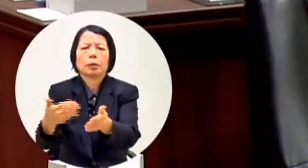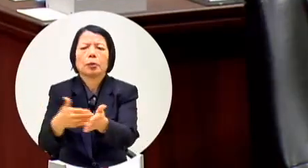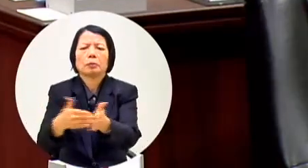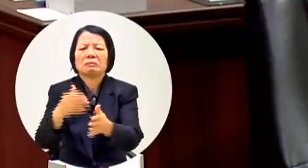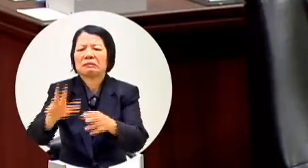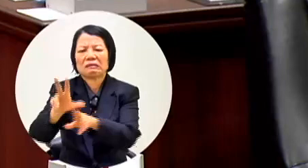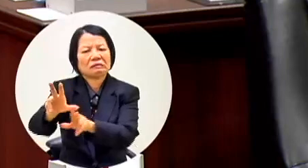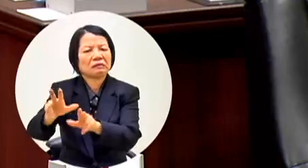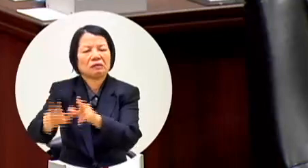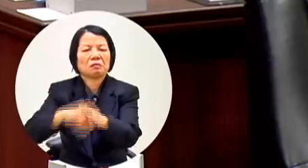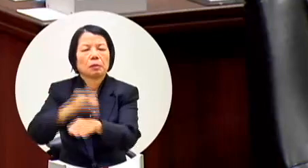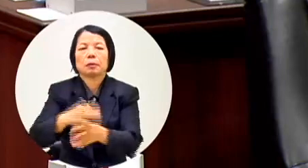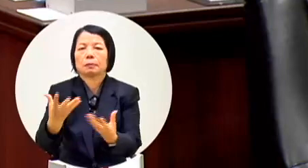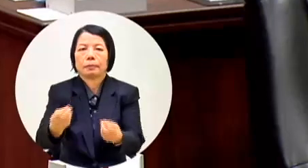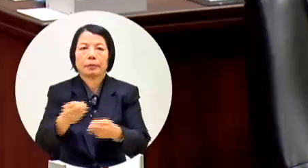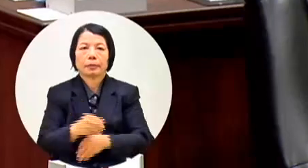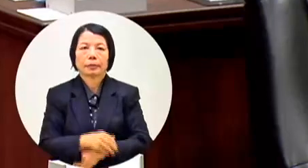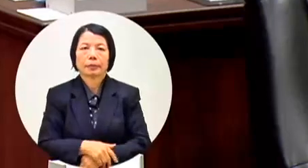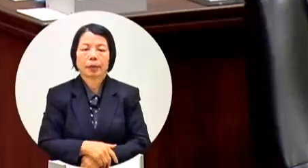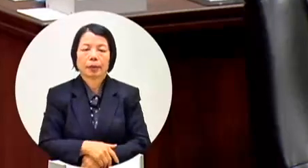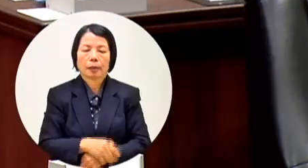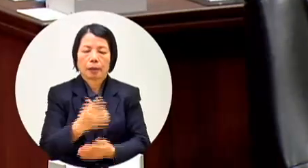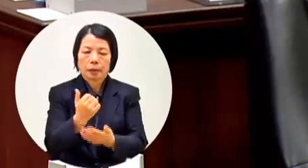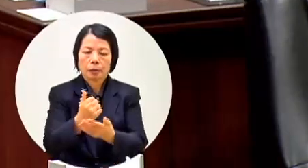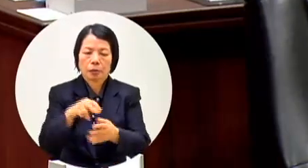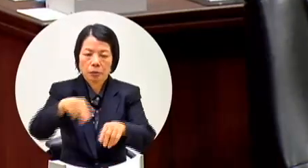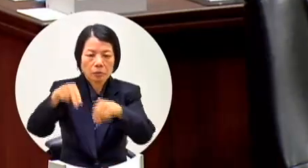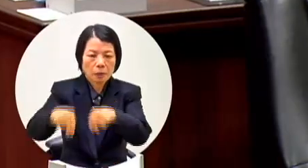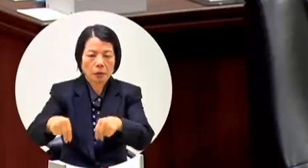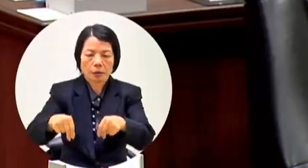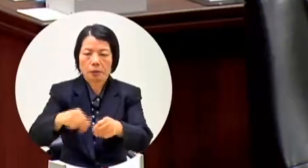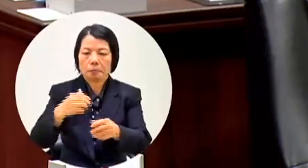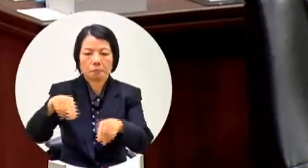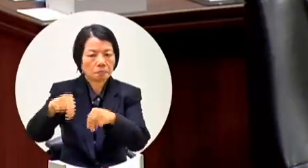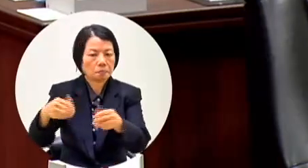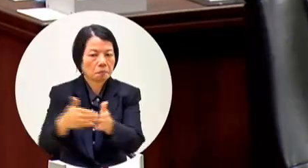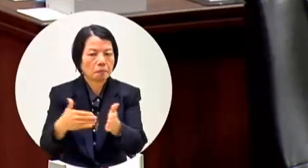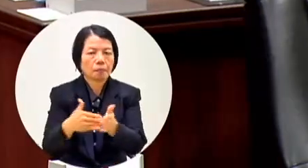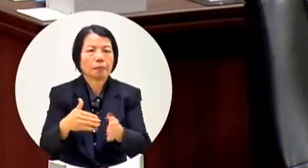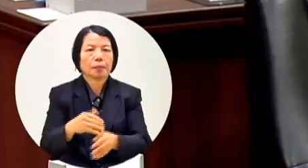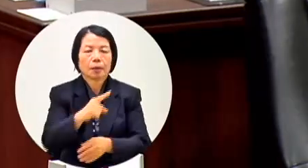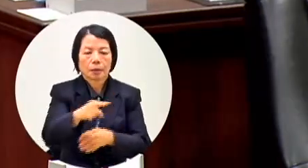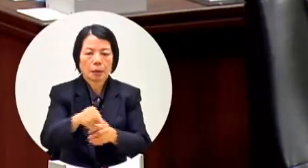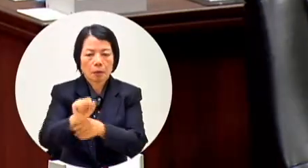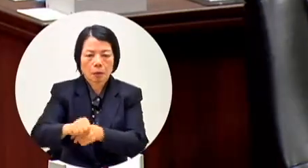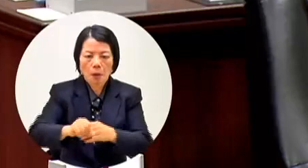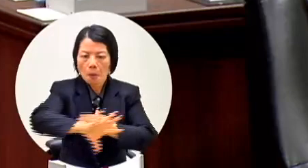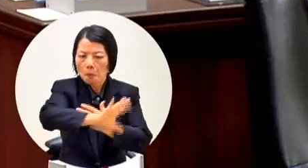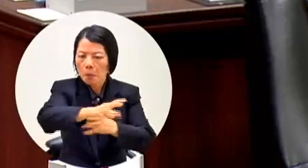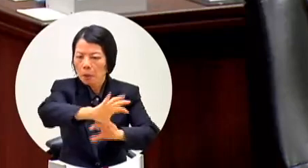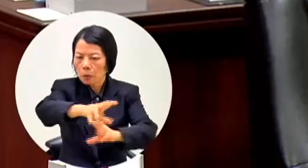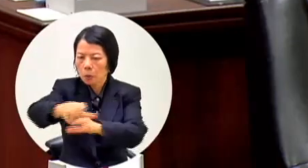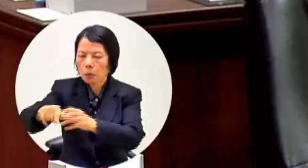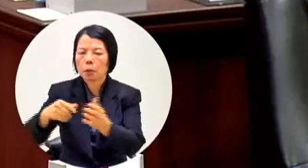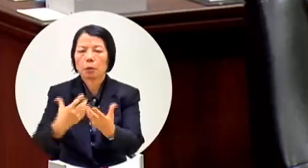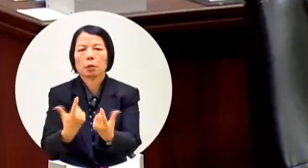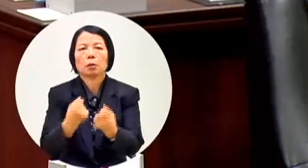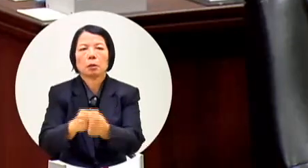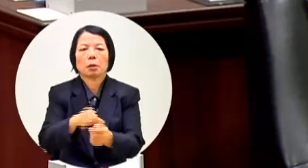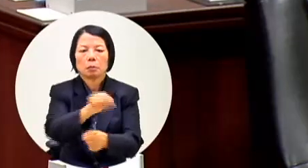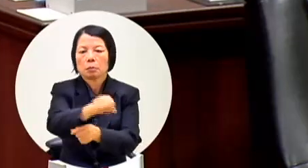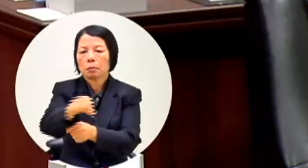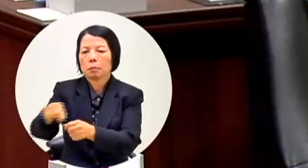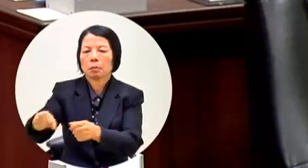开放市场的承诺，所以掀起美中的贸易战，甚至。他承诺其他国家的公路工程、炼油厂，还